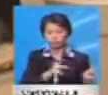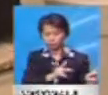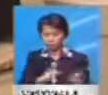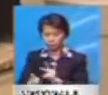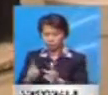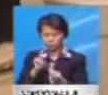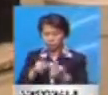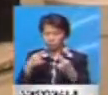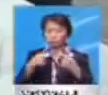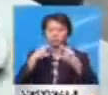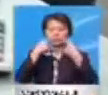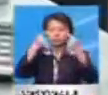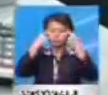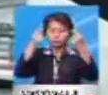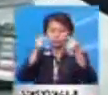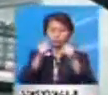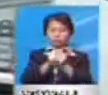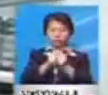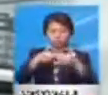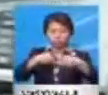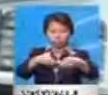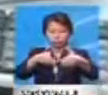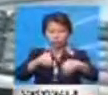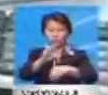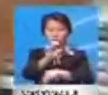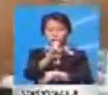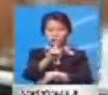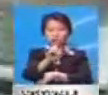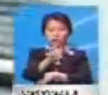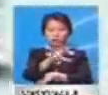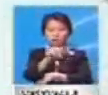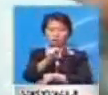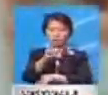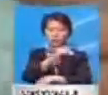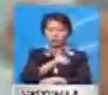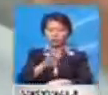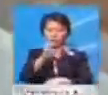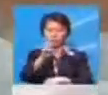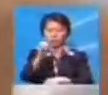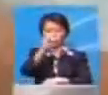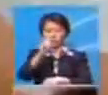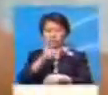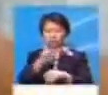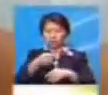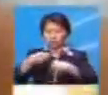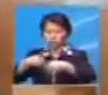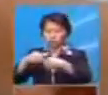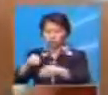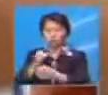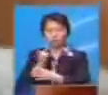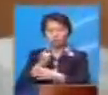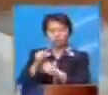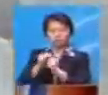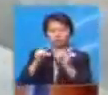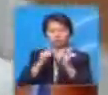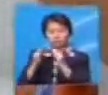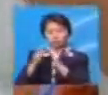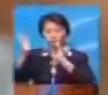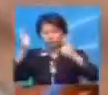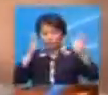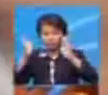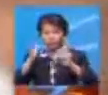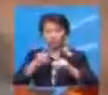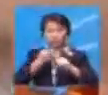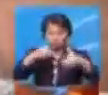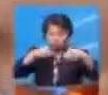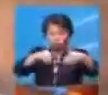rasionalisasi ini telah berjaya dengan penjualan Edra Global Energy dan 60% daripada penjualan equity di Bandar Malaysia.